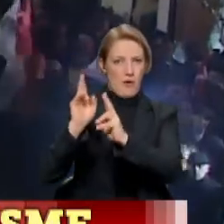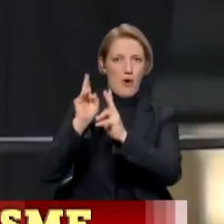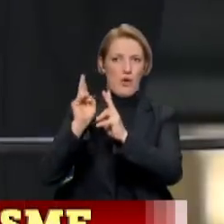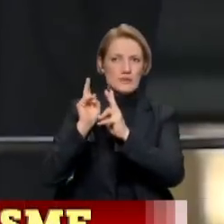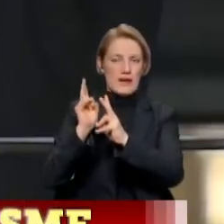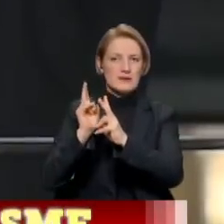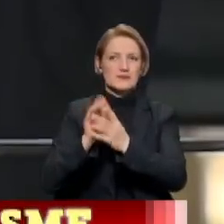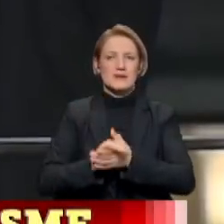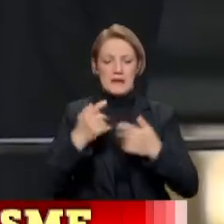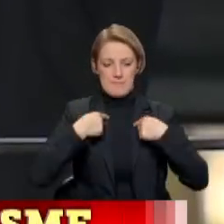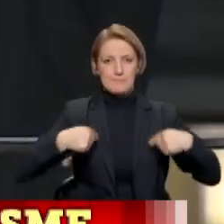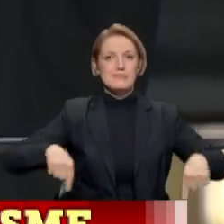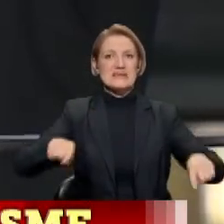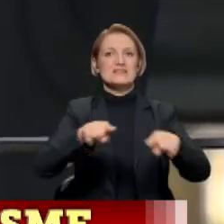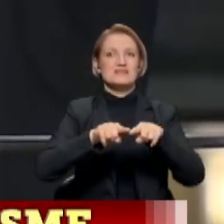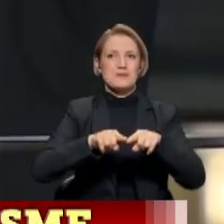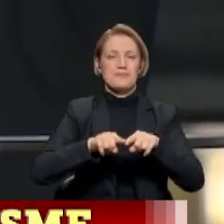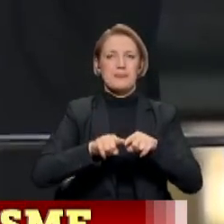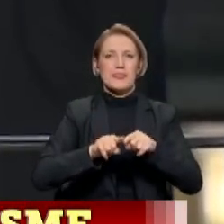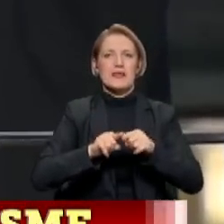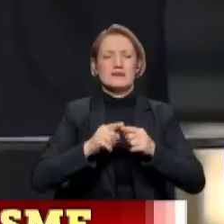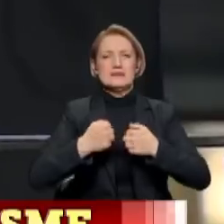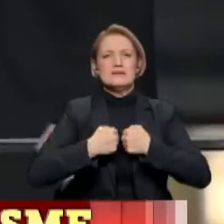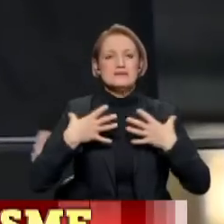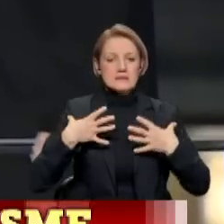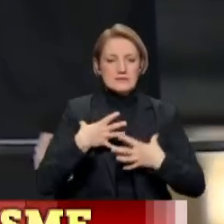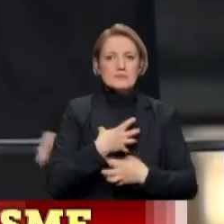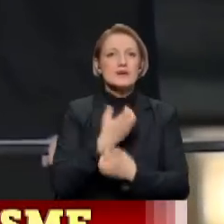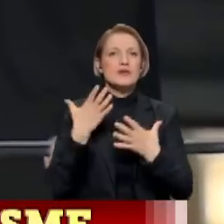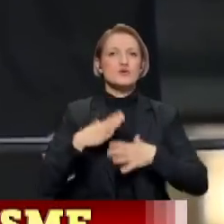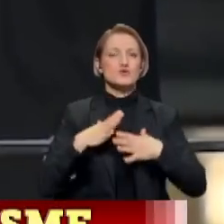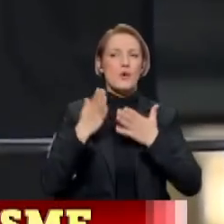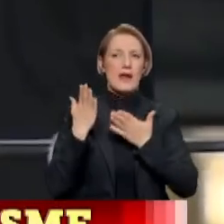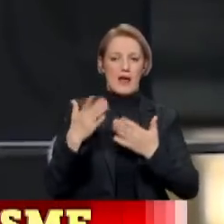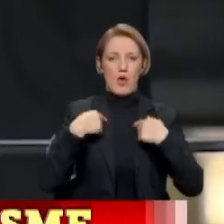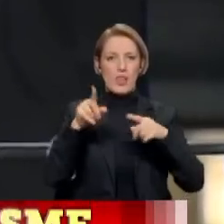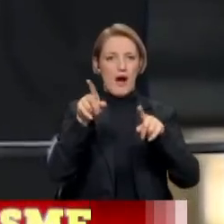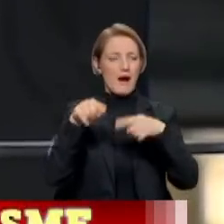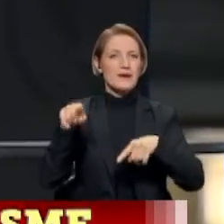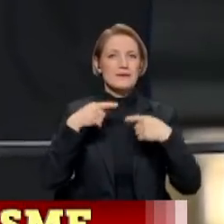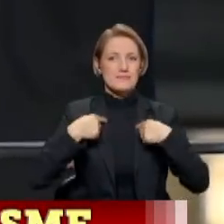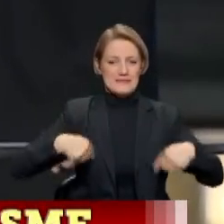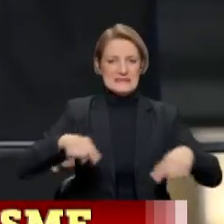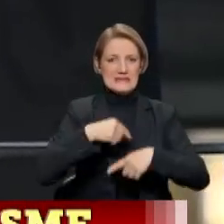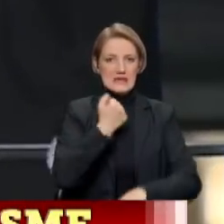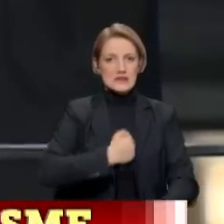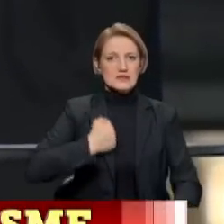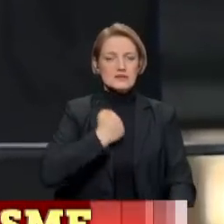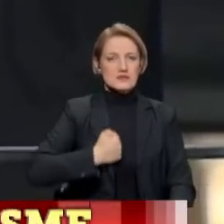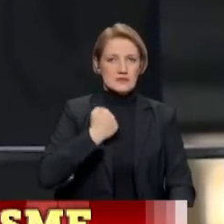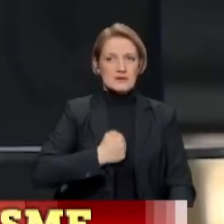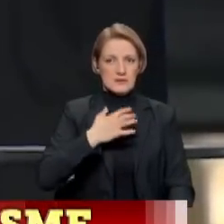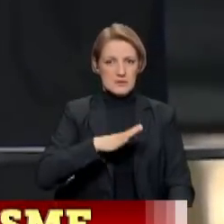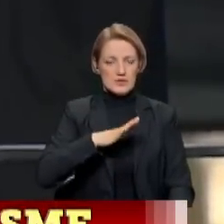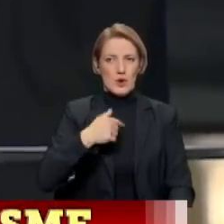Onlar bizi germek istiyorlar. Onlar bizi kızdırmak